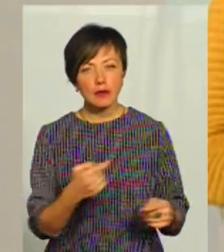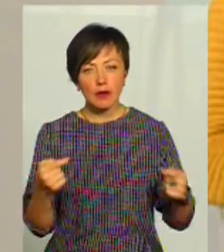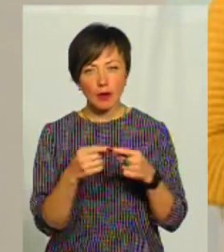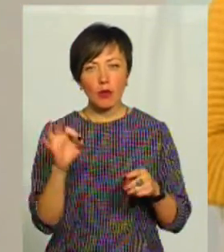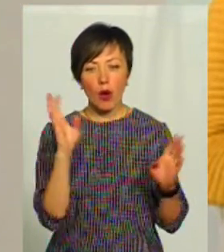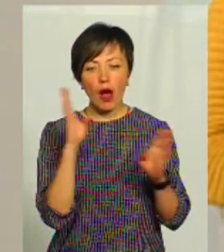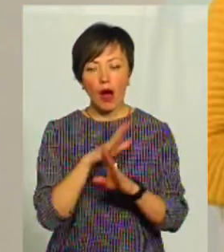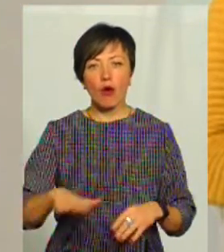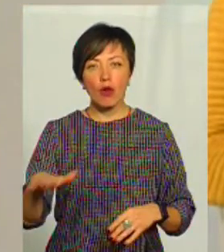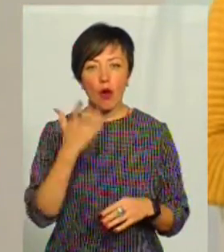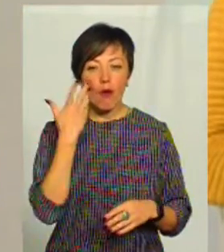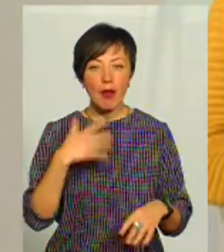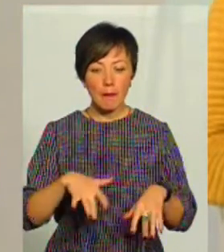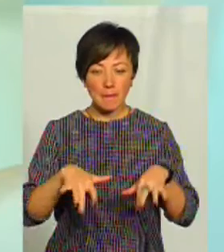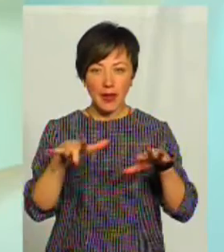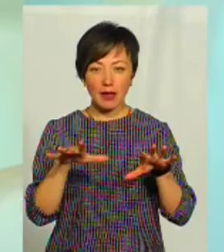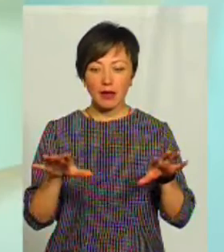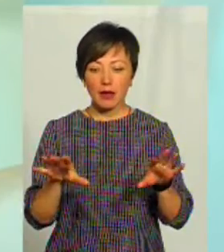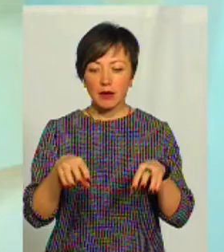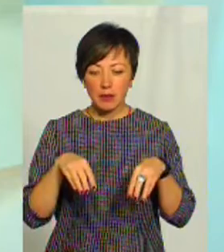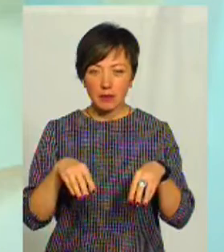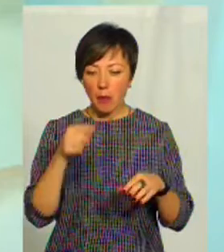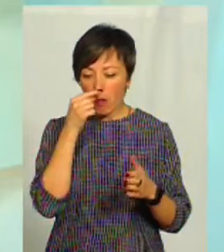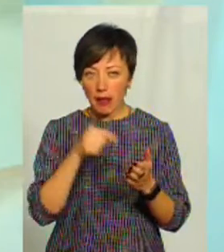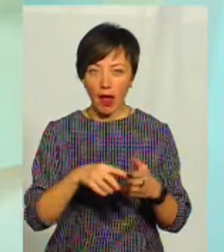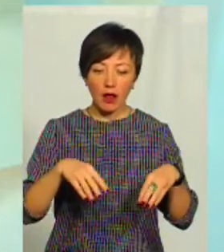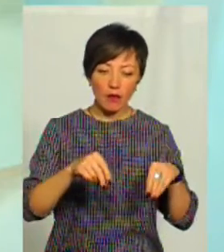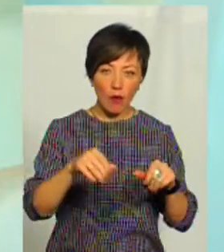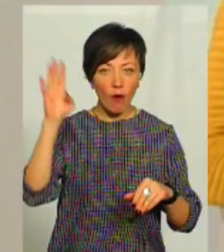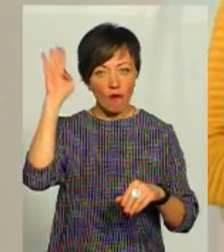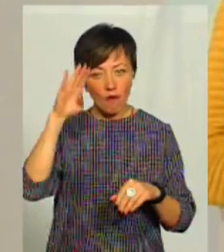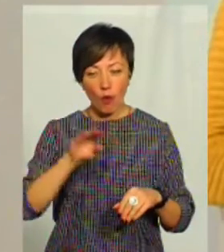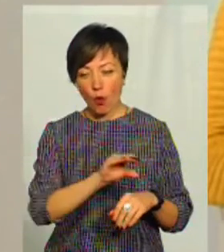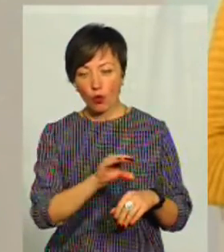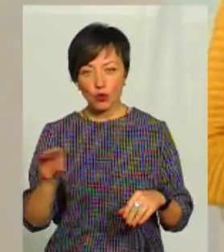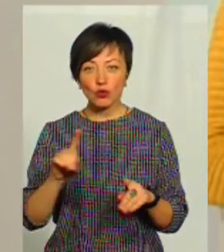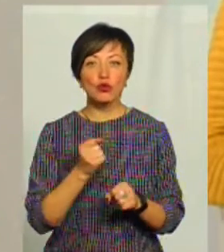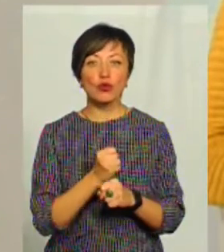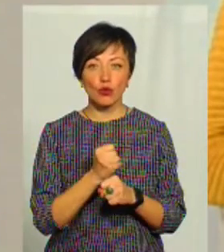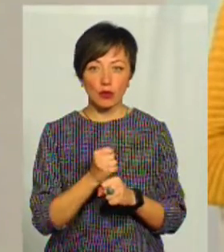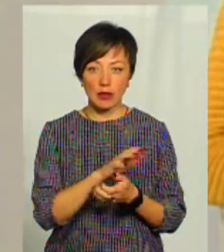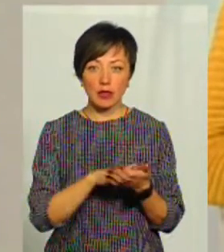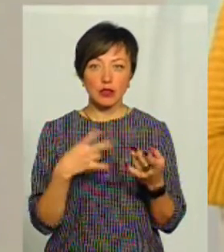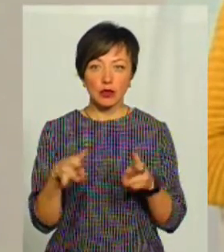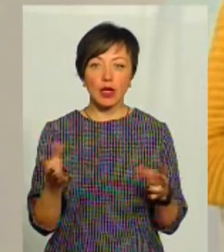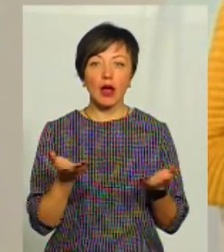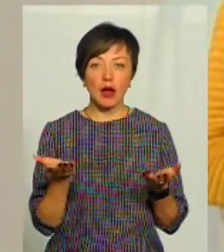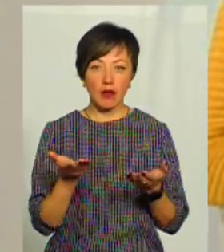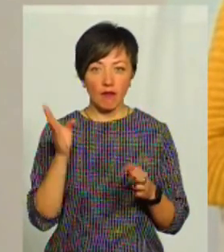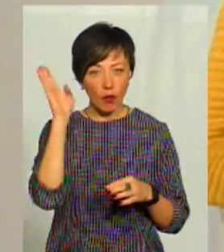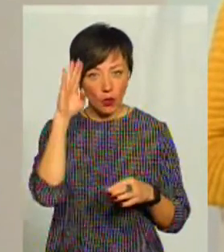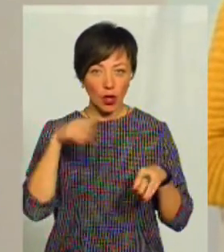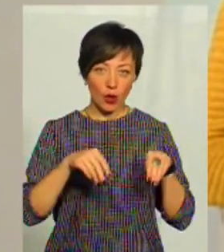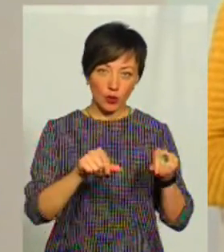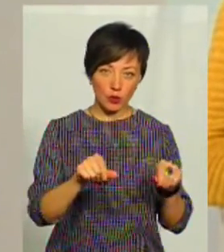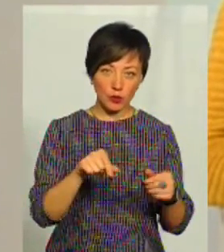рахунок екології. От коли пил осідає на ґрунти, на воду, що саме він робить? Яку шкоду він несе тоді воді